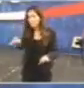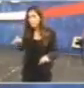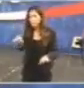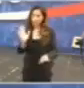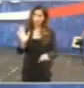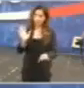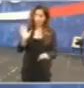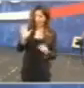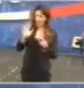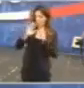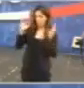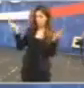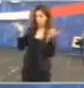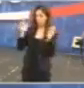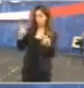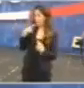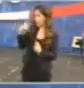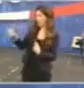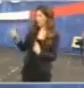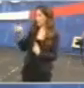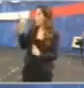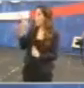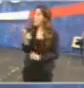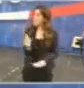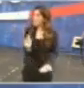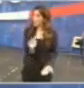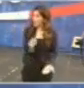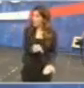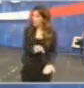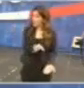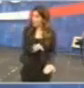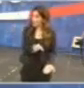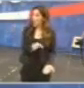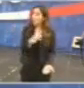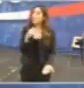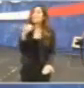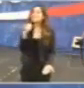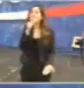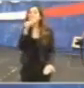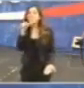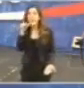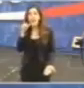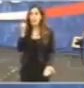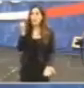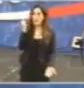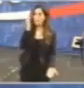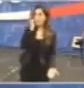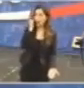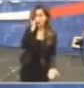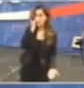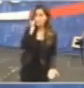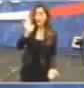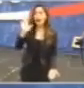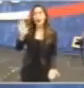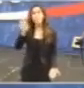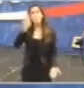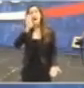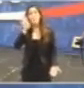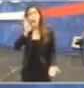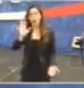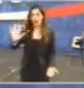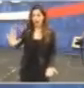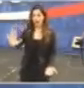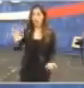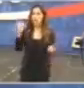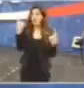al mondo che un bimbo ha bisogno di una mamma e di un papà. E un bimbo